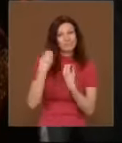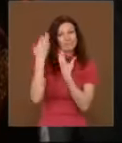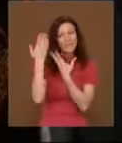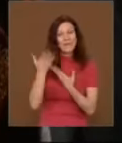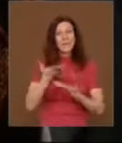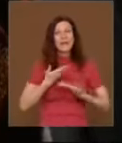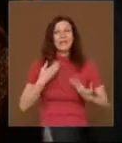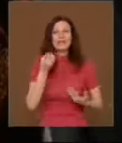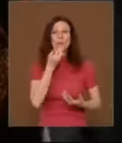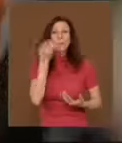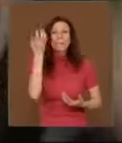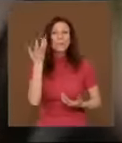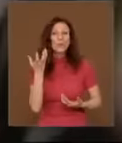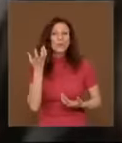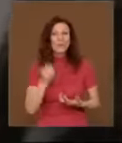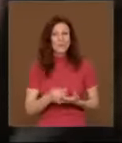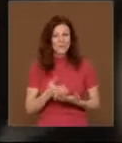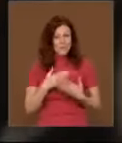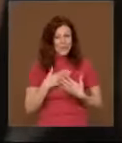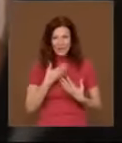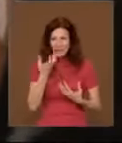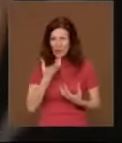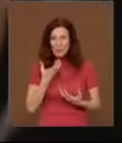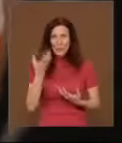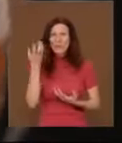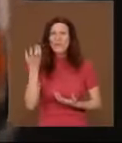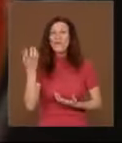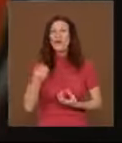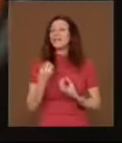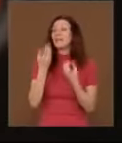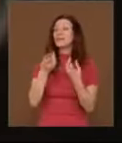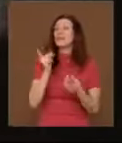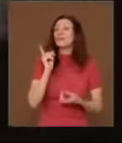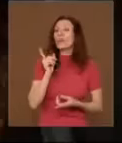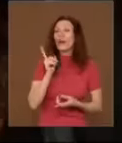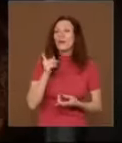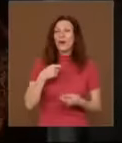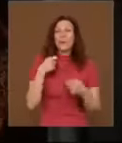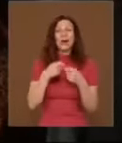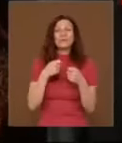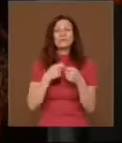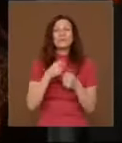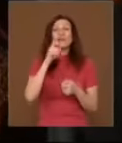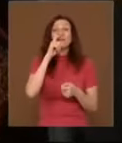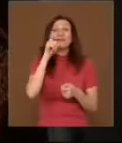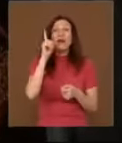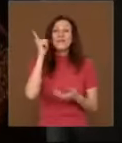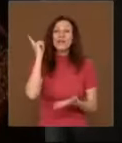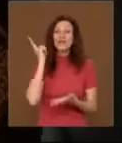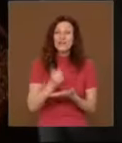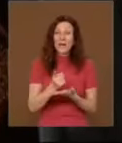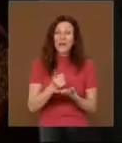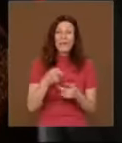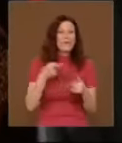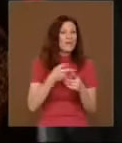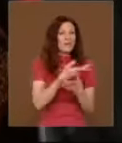плодове. А своите плодове ние принасяме тогава, когато изпълняваме и най-важната Христова заповед